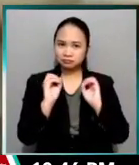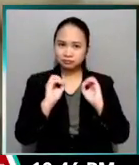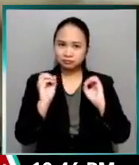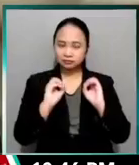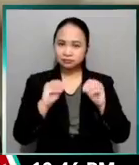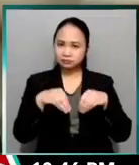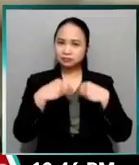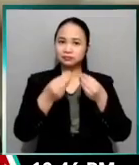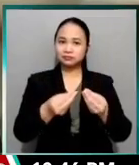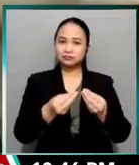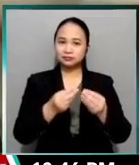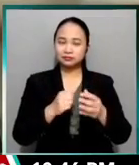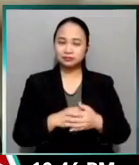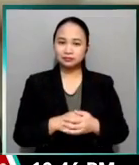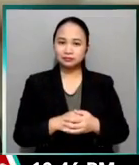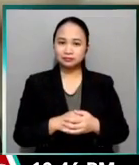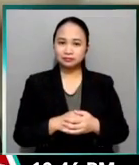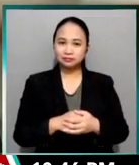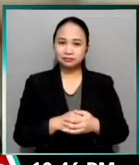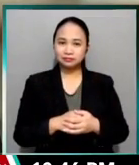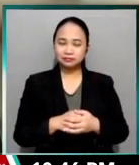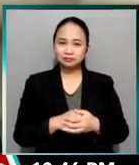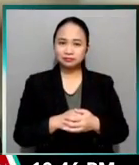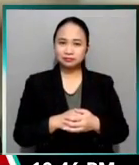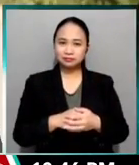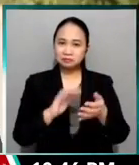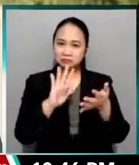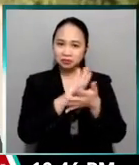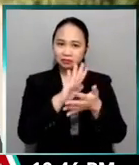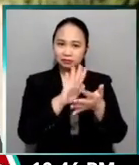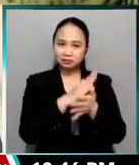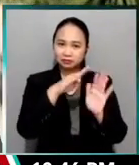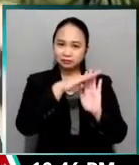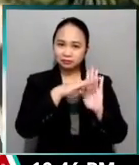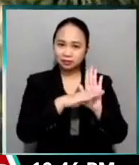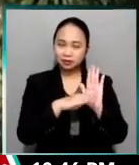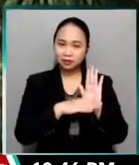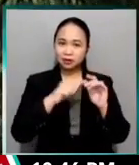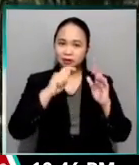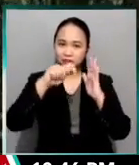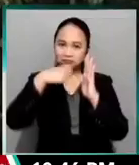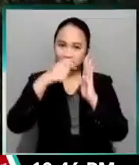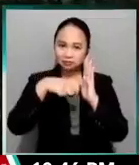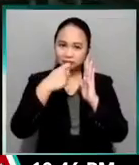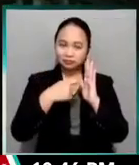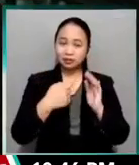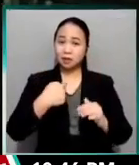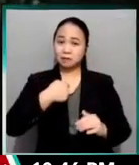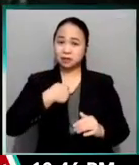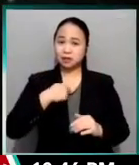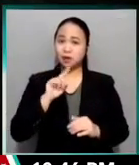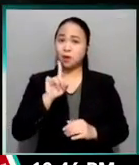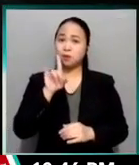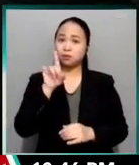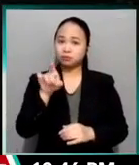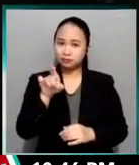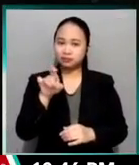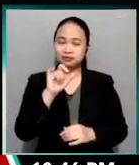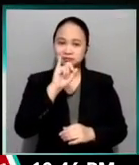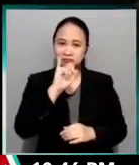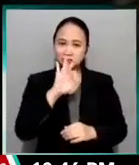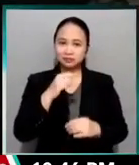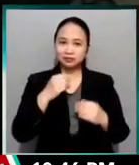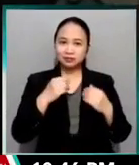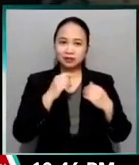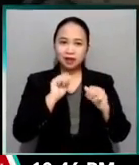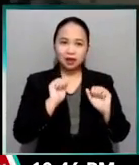uploading of the documents or the videos. Nagtanong ako, how about if the particular